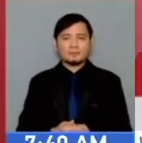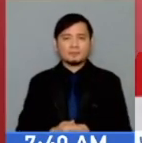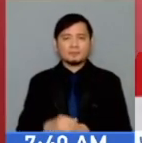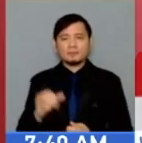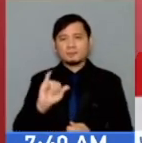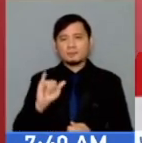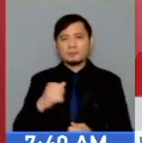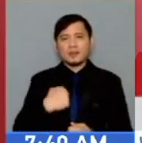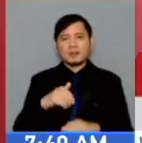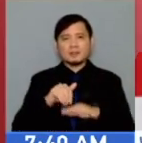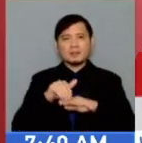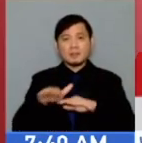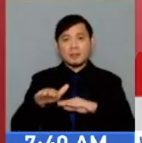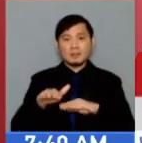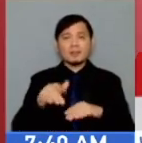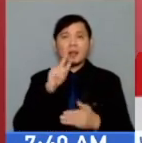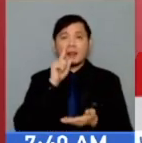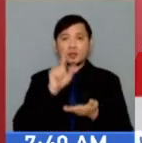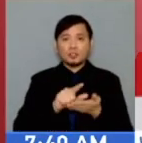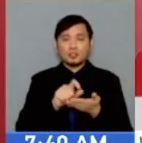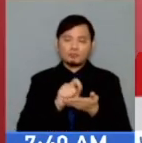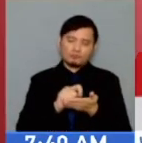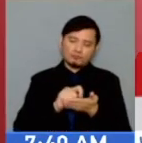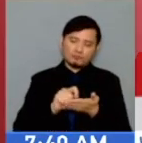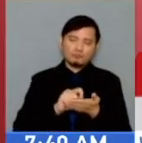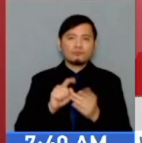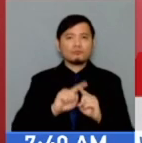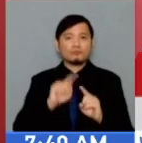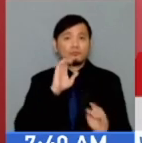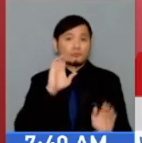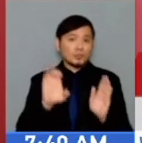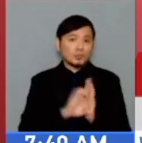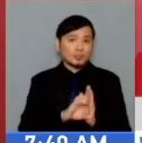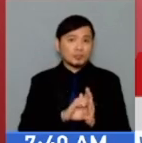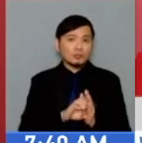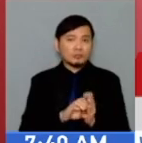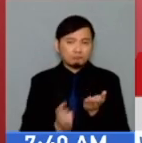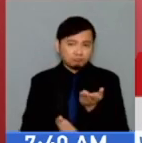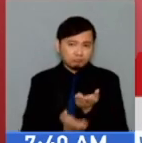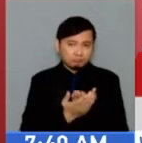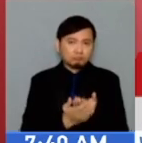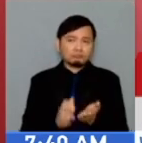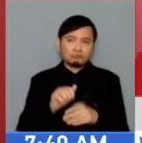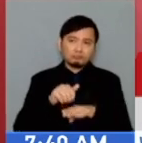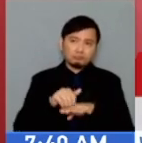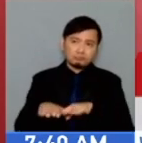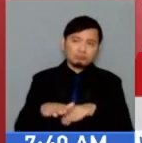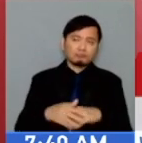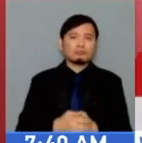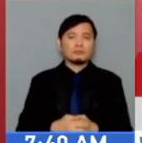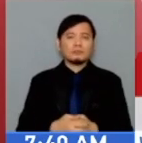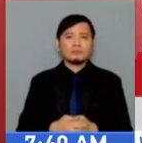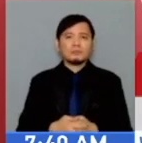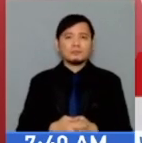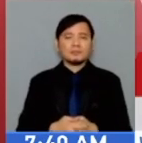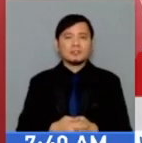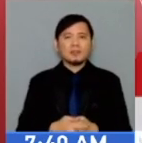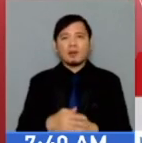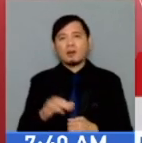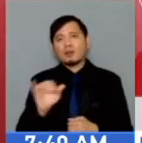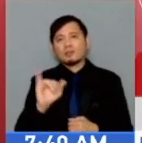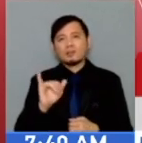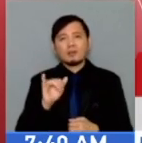I sent a letter, some old pictures of ours, and yung mga gusto niyang suka na maanghang, kutsinta, longganisa,